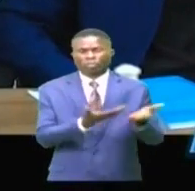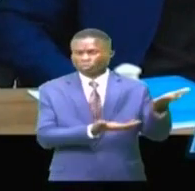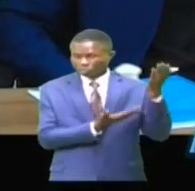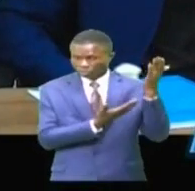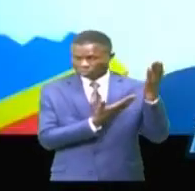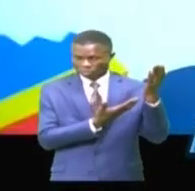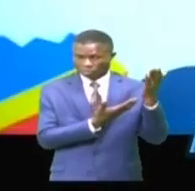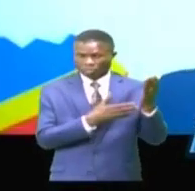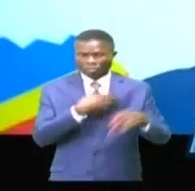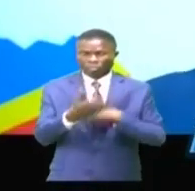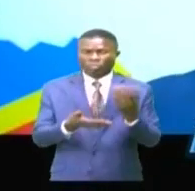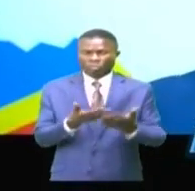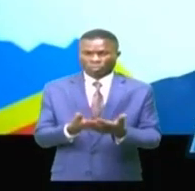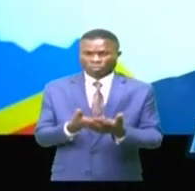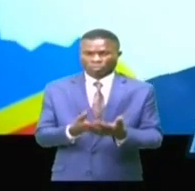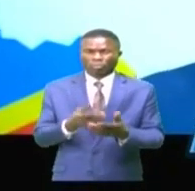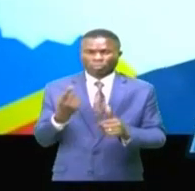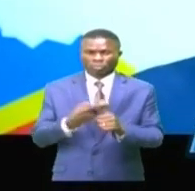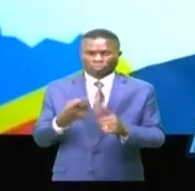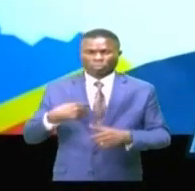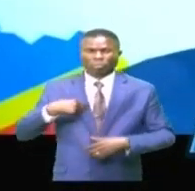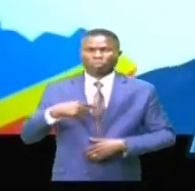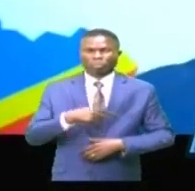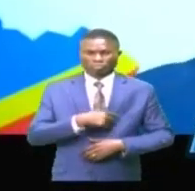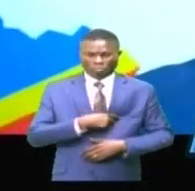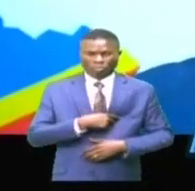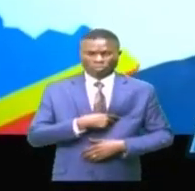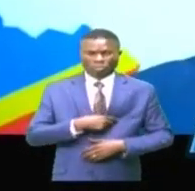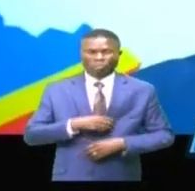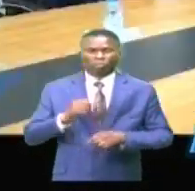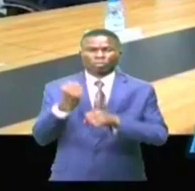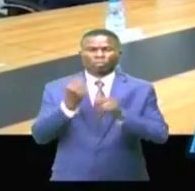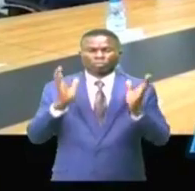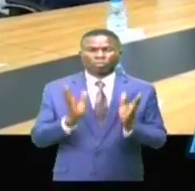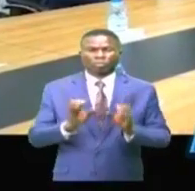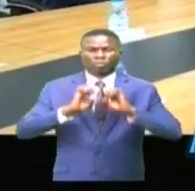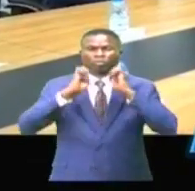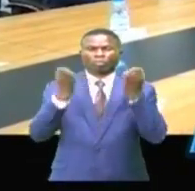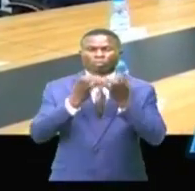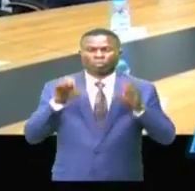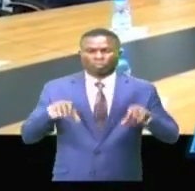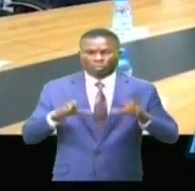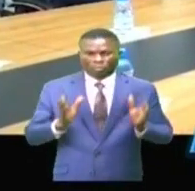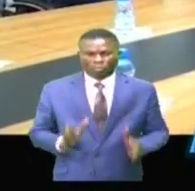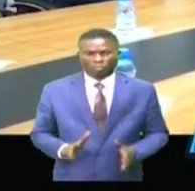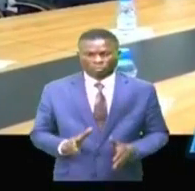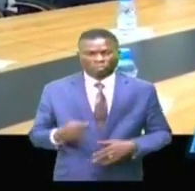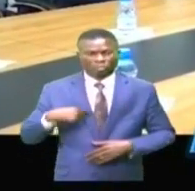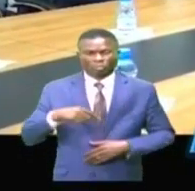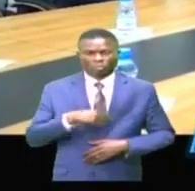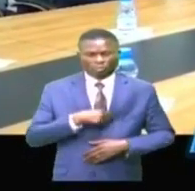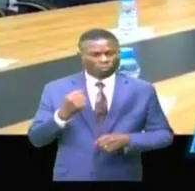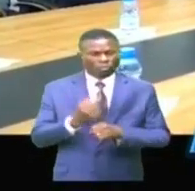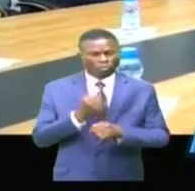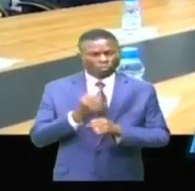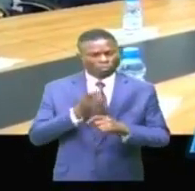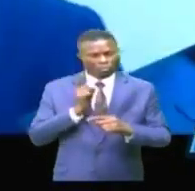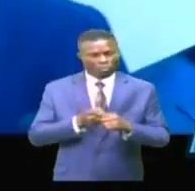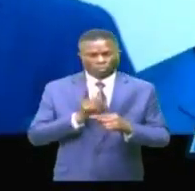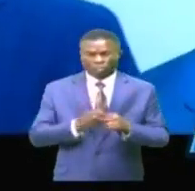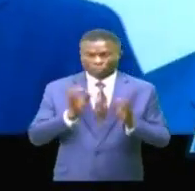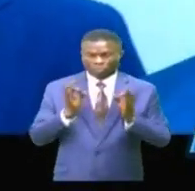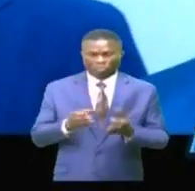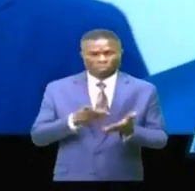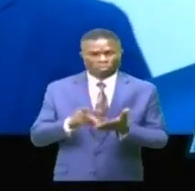la vision du chef surtout nous entrepreneur congolais avec le monde local nous ne réjouissons du fait que maintenant avant on